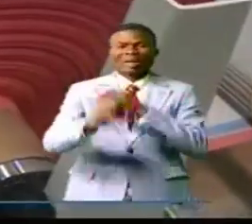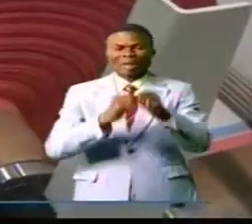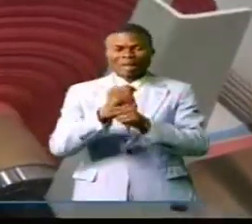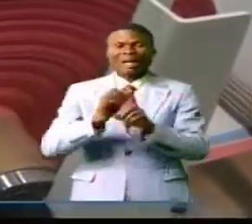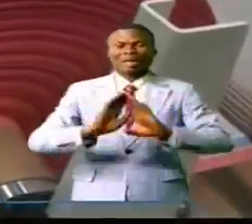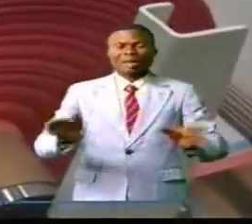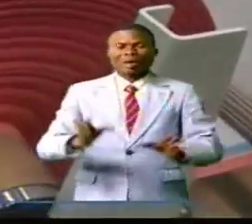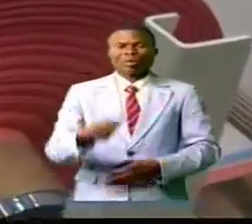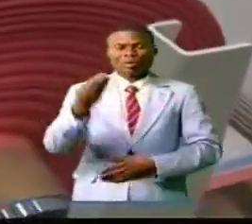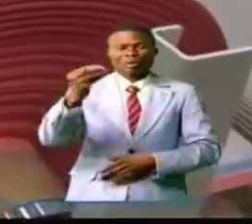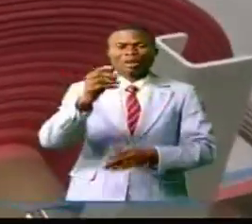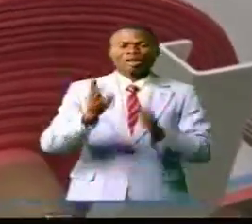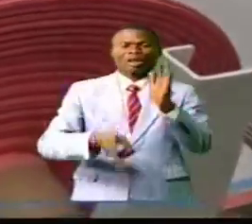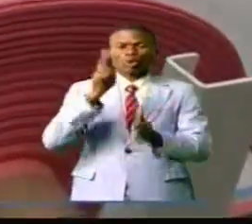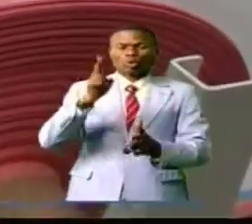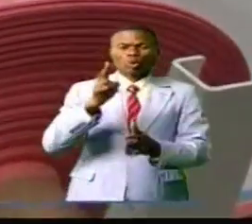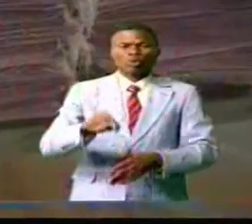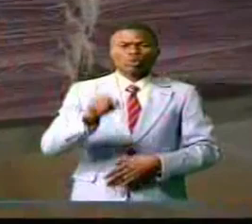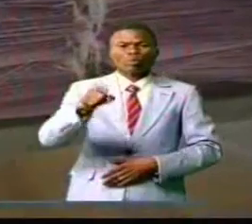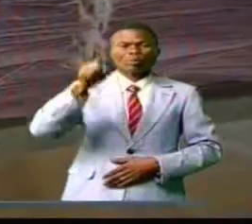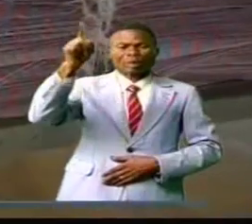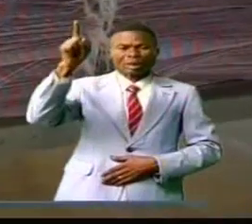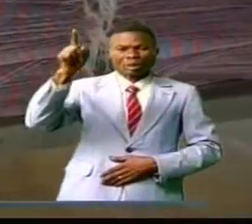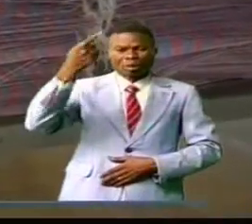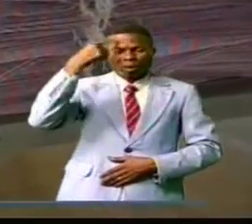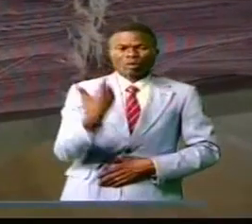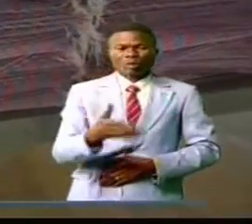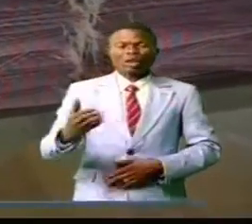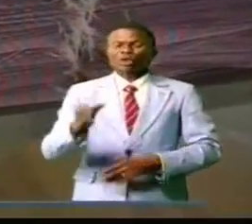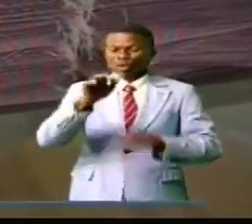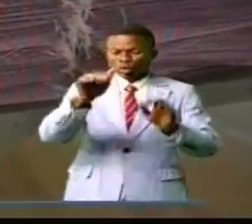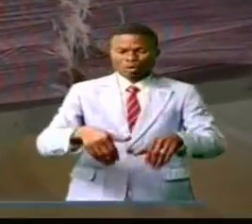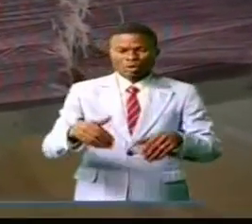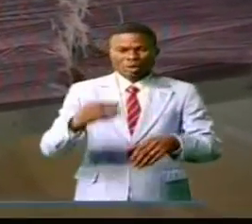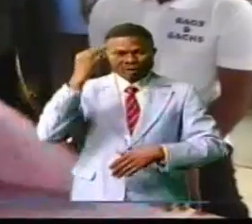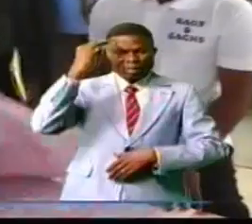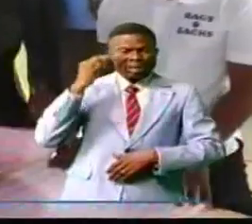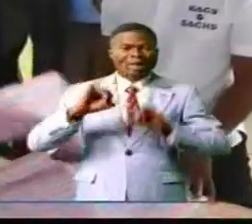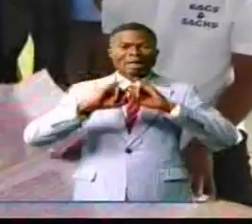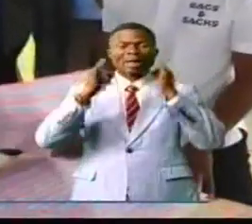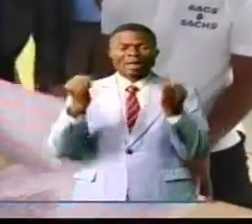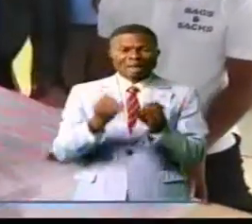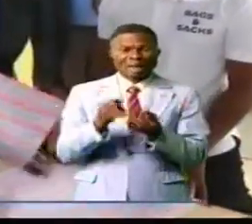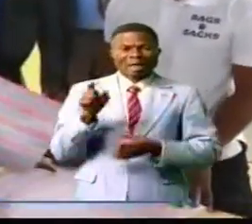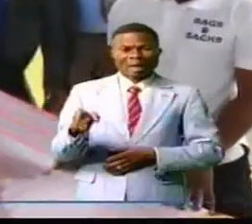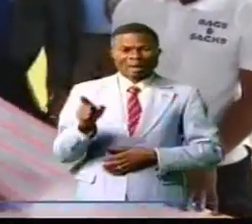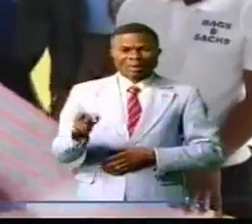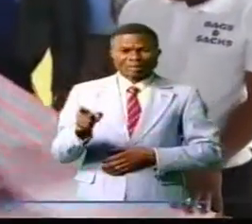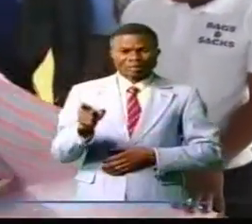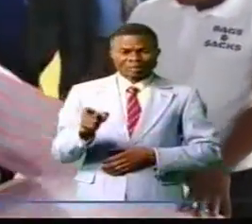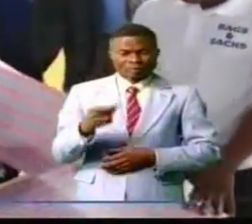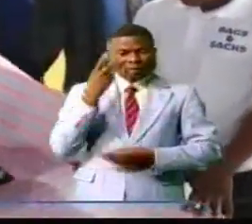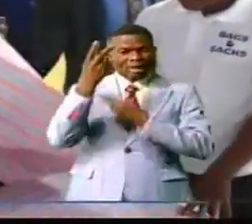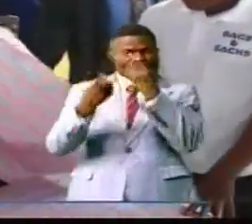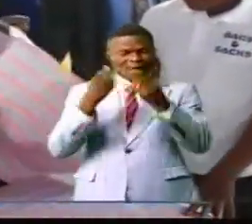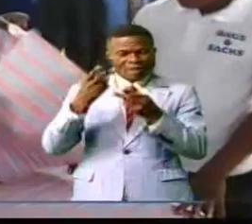mesure de produire 12 millions d'emballages pour les produits agricoles. Le ministre de l'Industrie, Julien Paluku, qui a visité cette première usine,